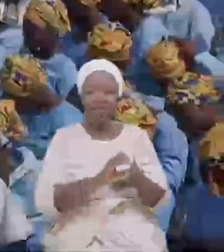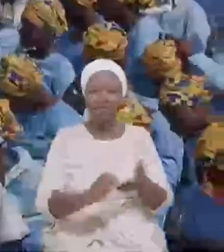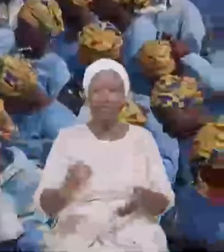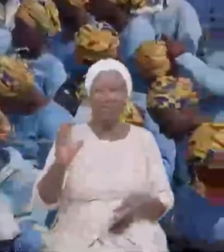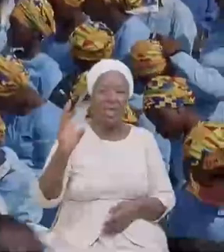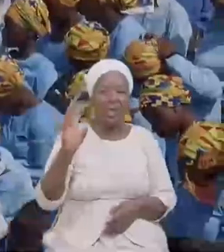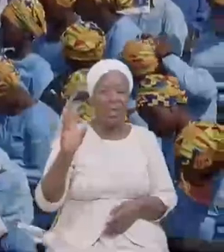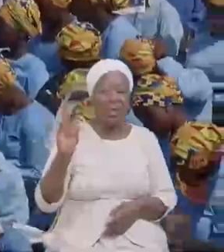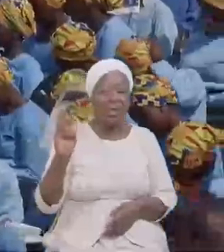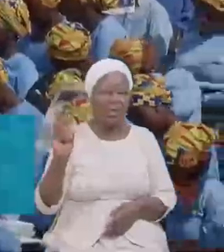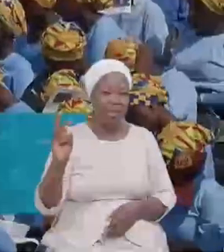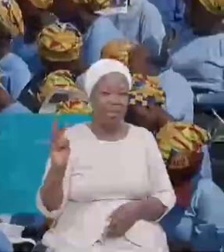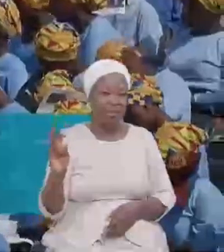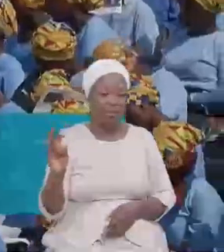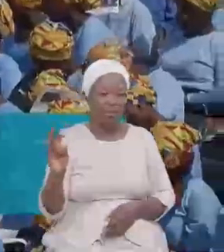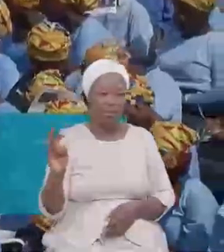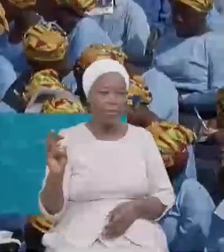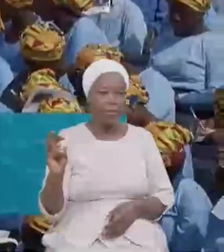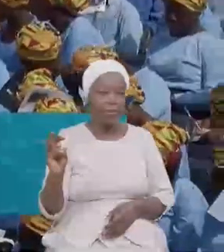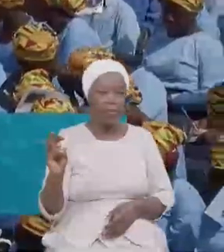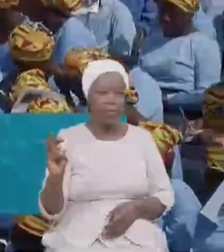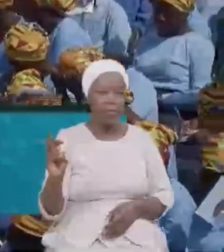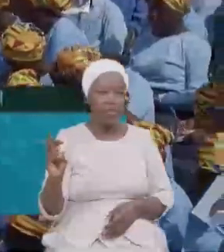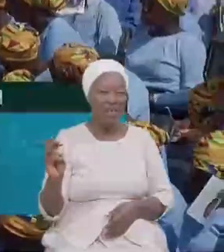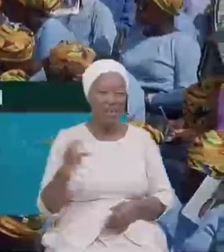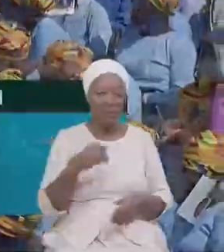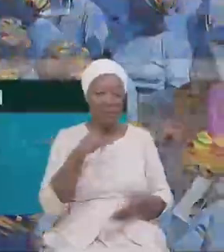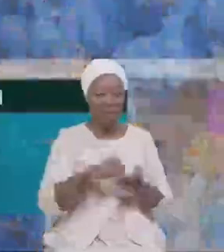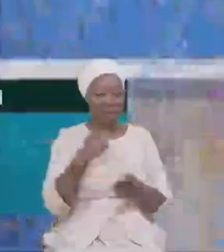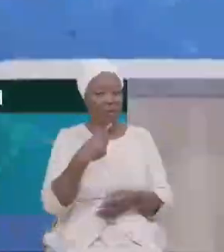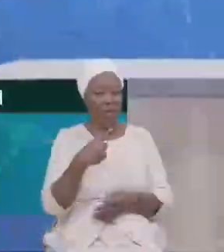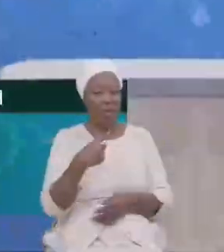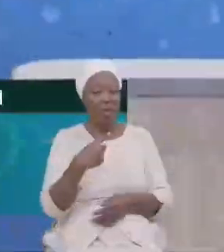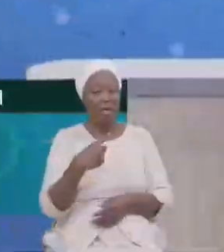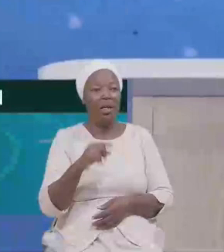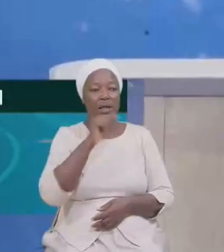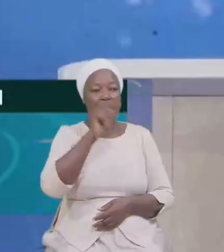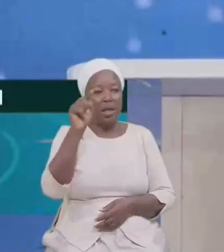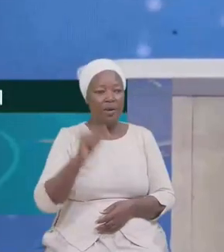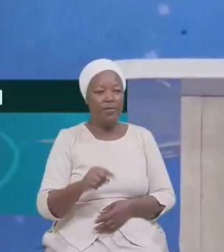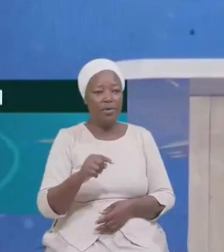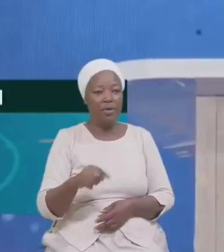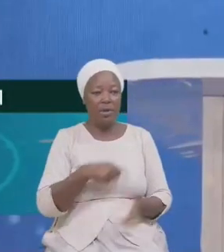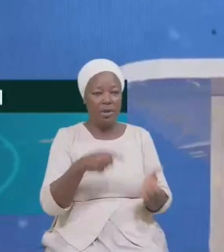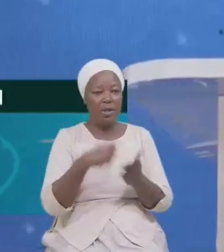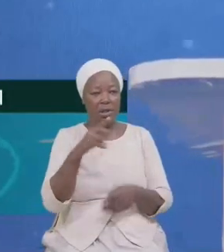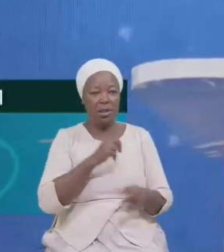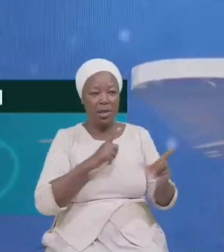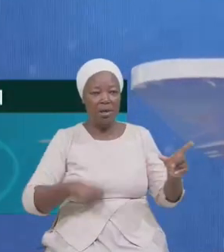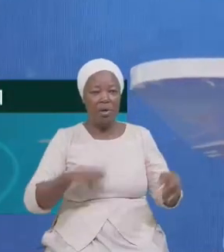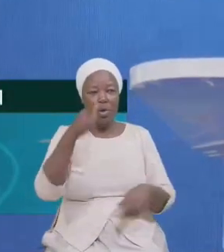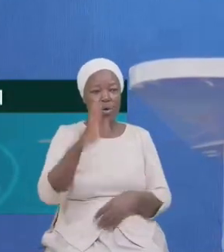nous lisons le verset 16. Le verset 16 dit, c'est pourquoi ainsi parle le Seigneur